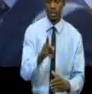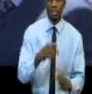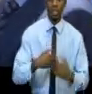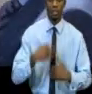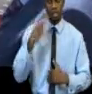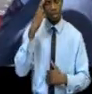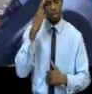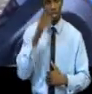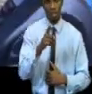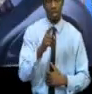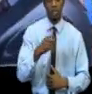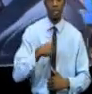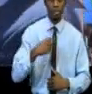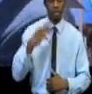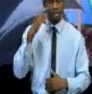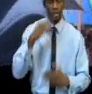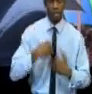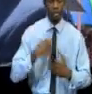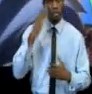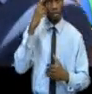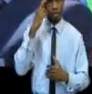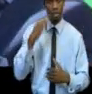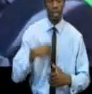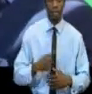yake. Tunaikala pamoja,